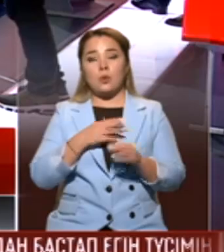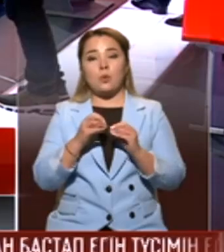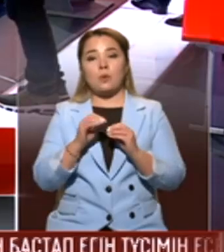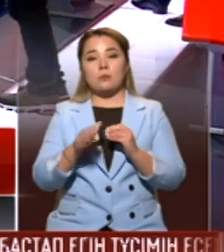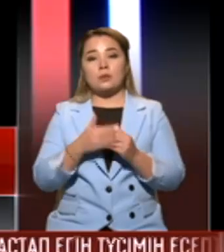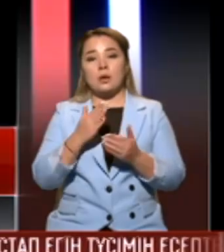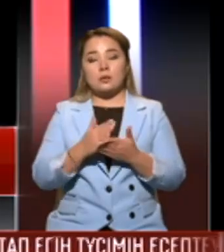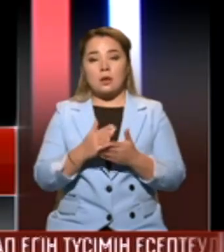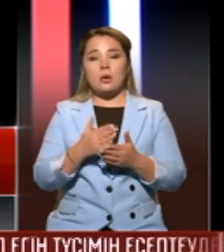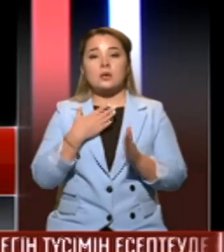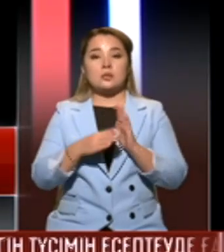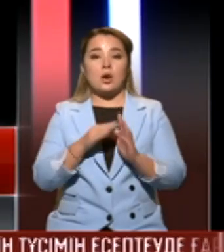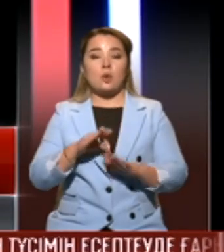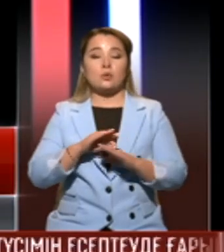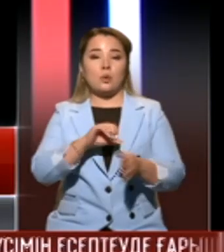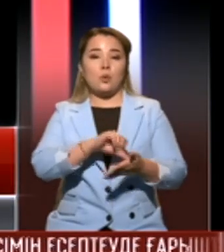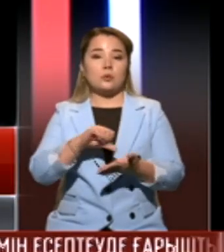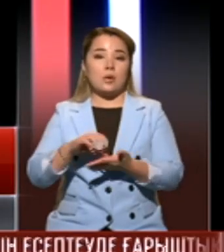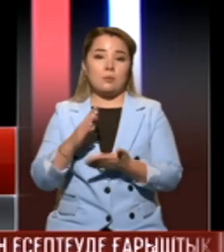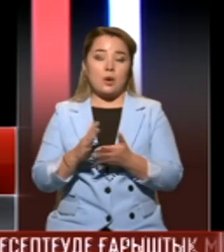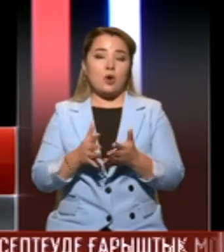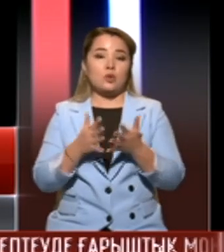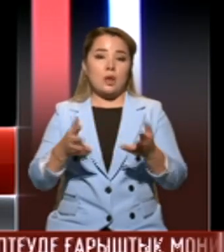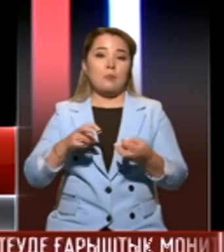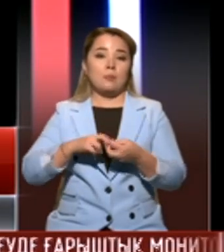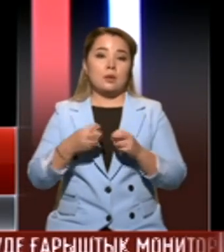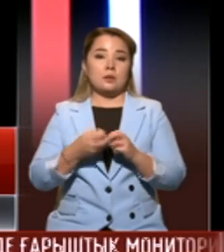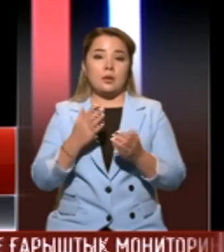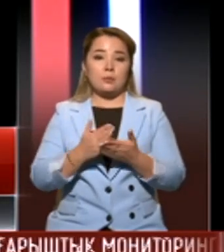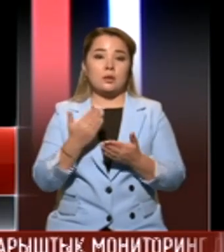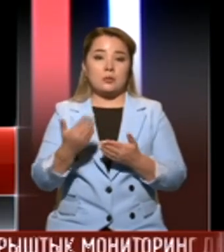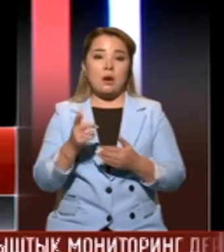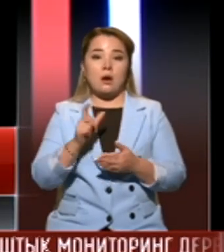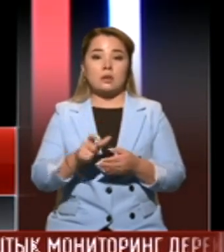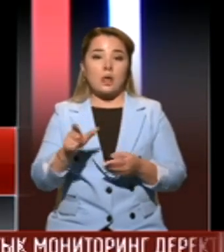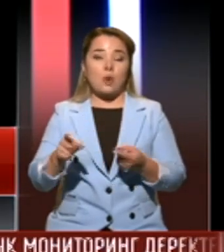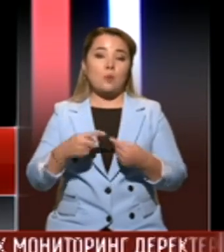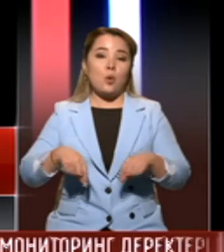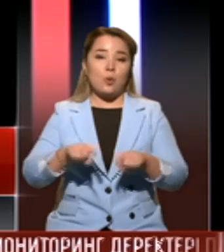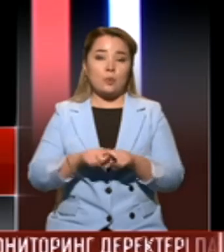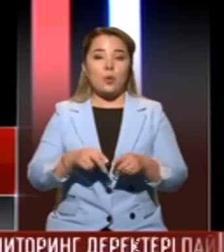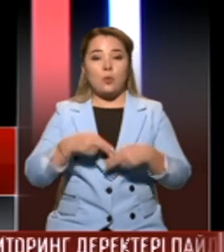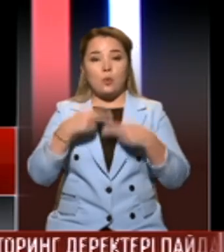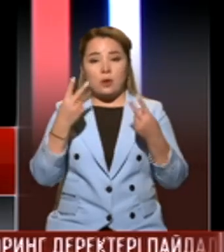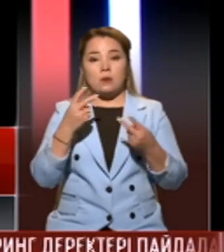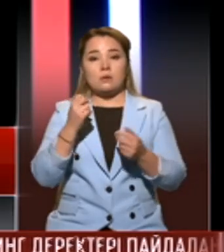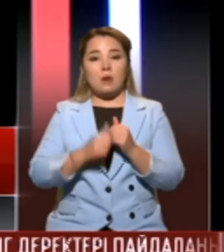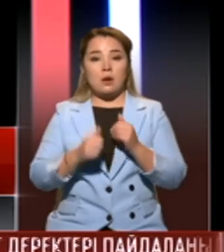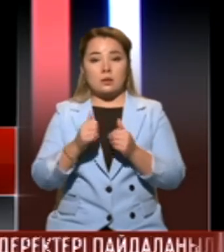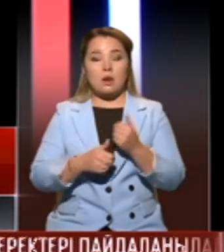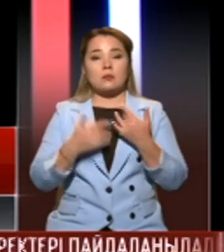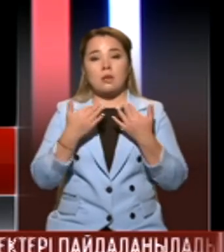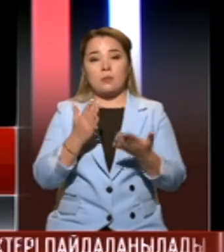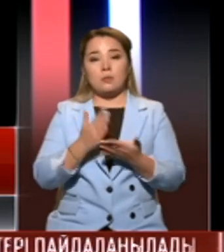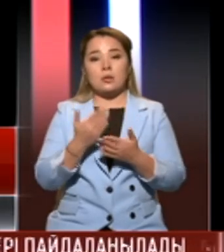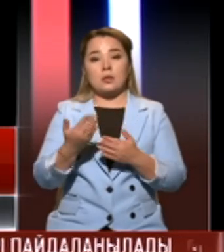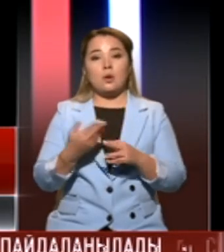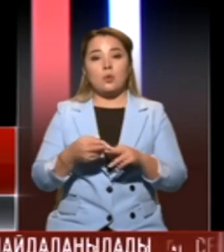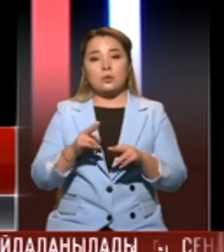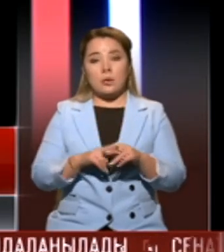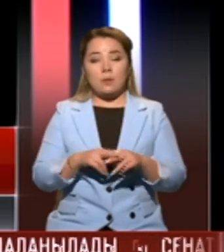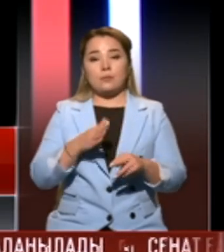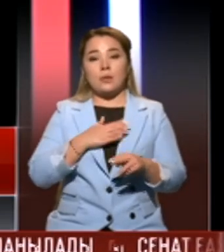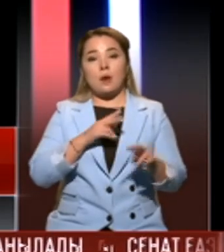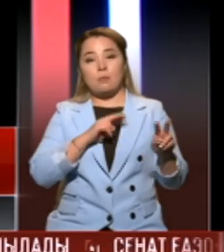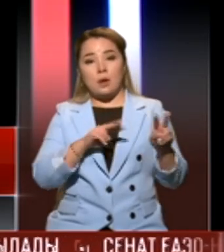астам сайлау учаскесі бар. Бұл жерде ең үлкен проблема да осы да, жаңағы азаматтық қоғамның оянуын қайта-қайта талап етіп отырғанымыз да сол ғой.